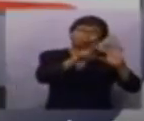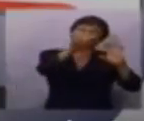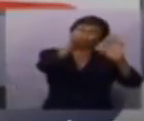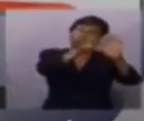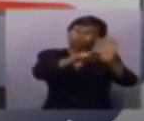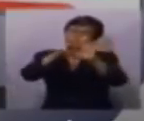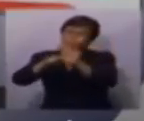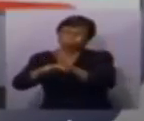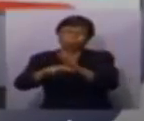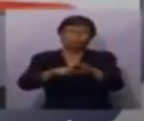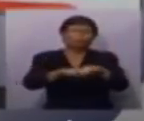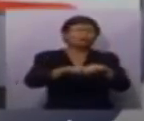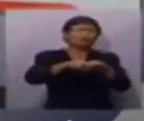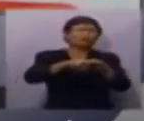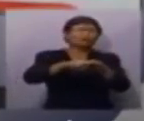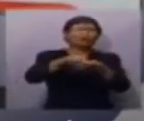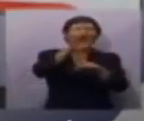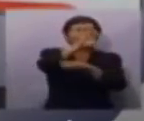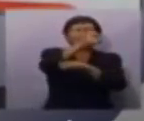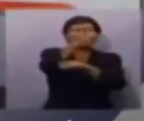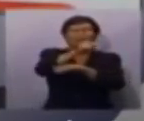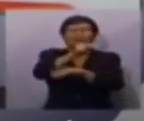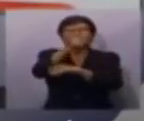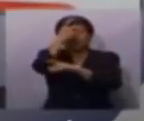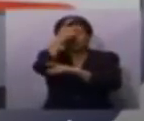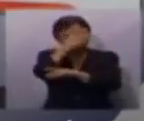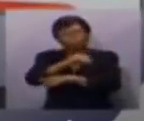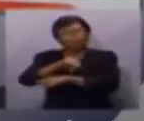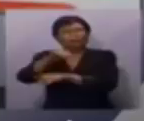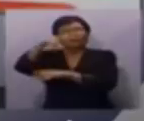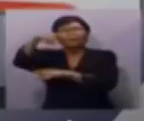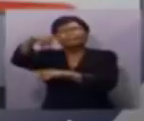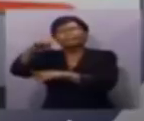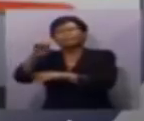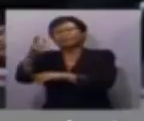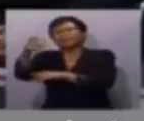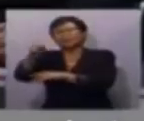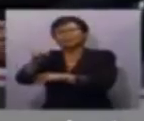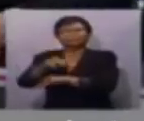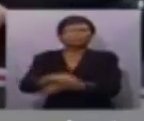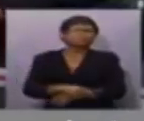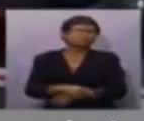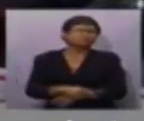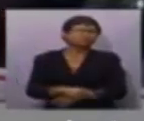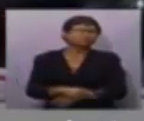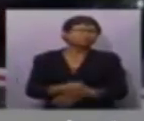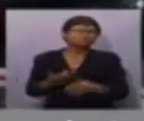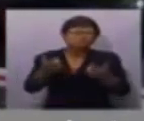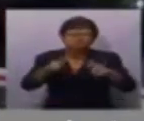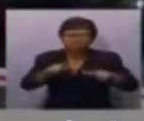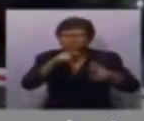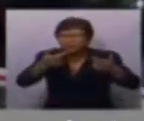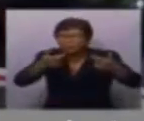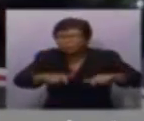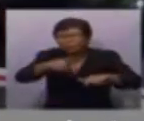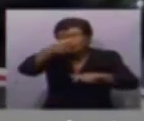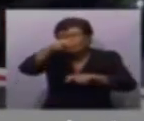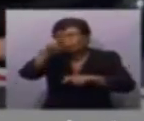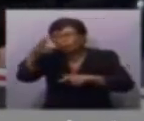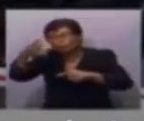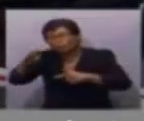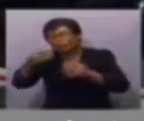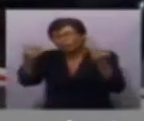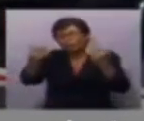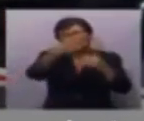iaitu P075 Bagan Datuk dan P085 Pekan. Ada satu senario yang tidak berlaku untuk